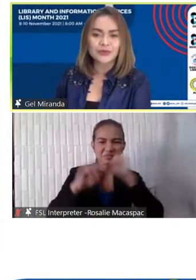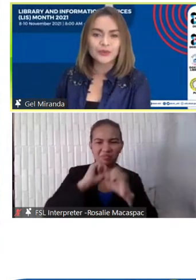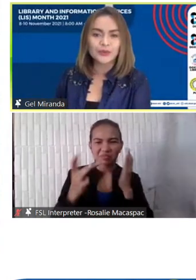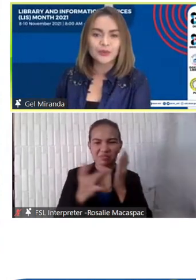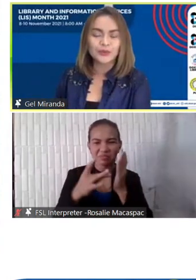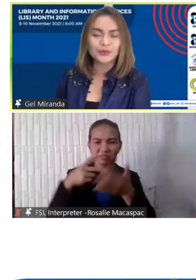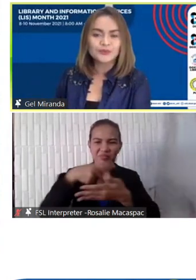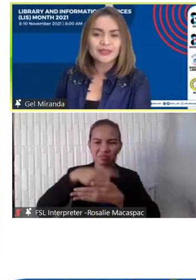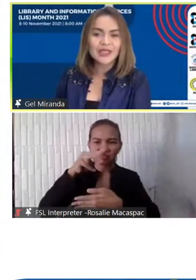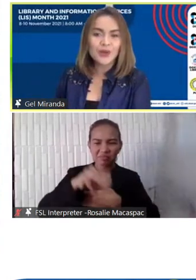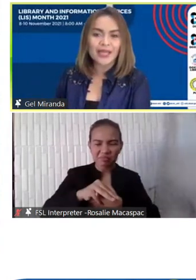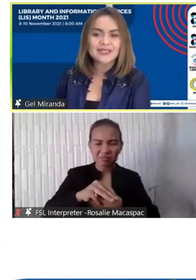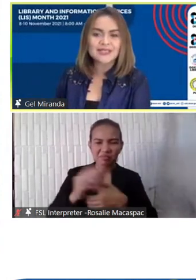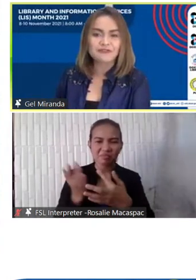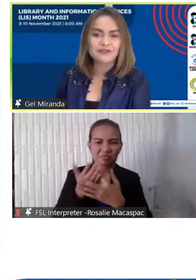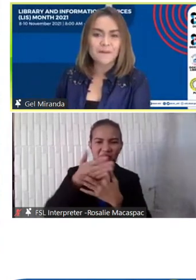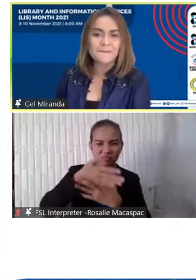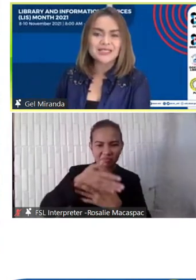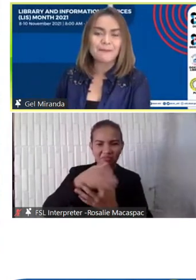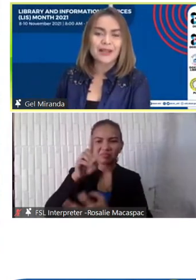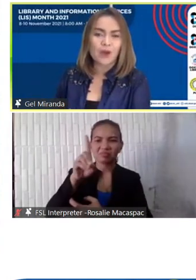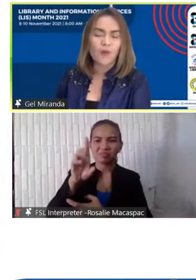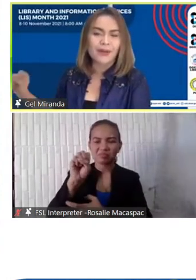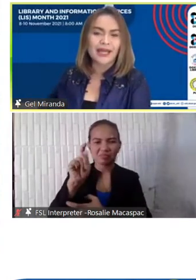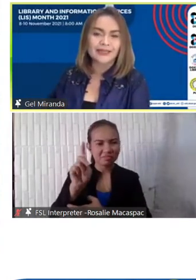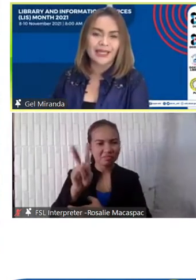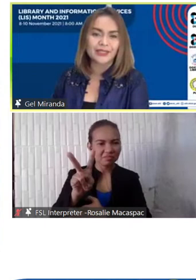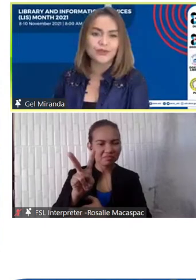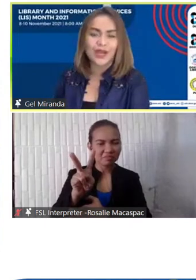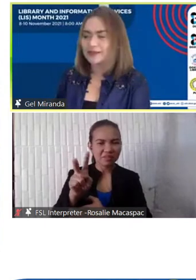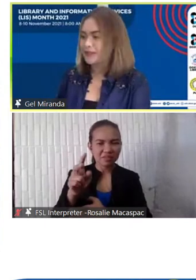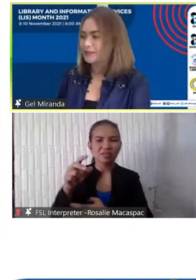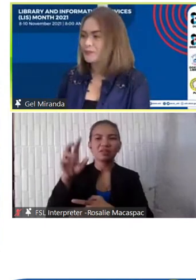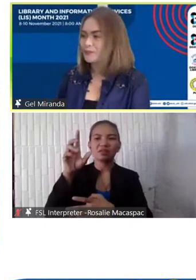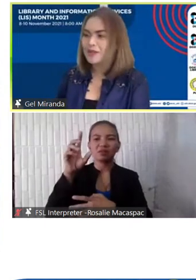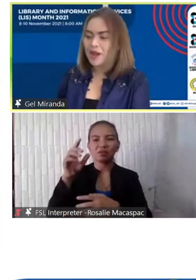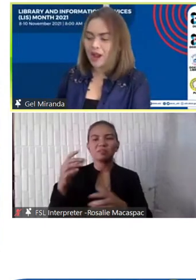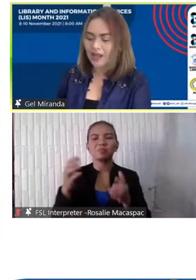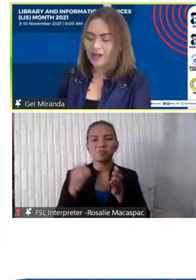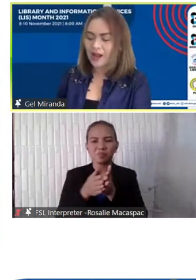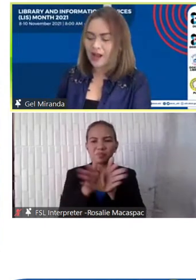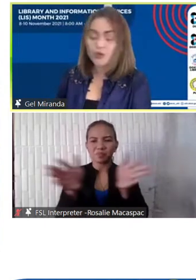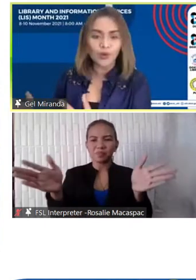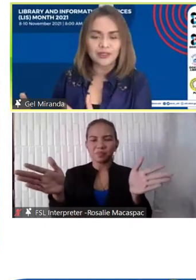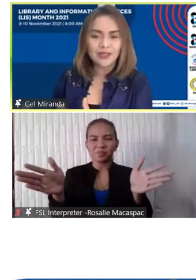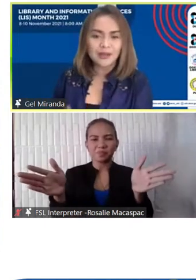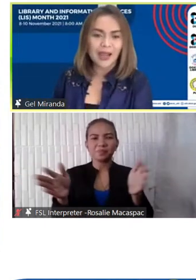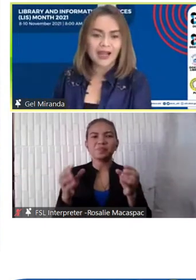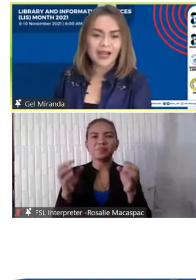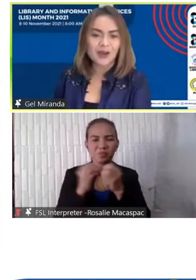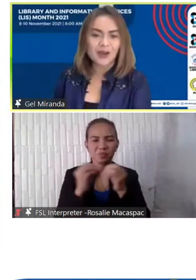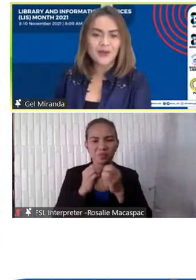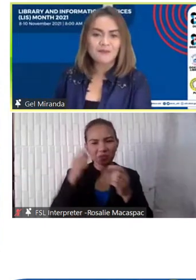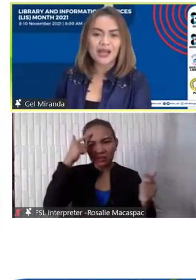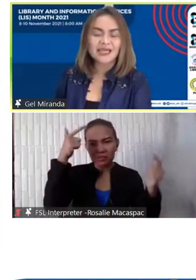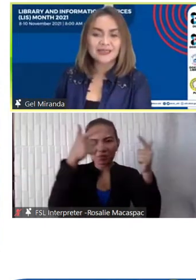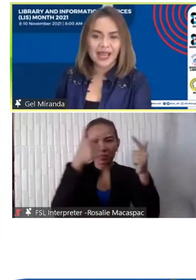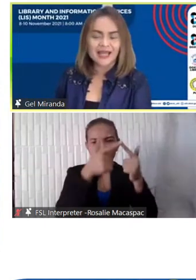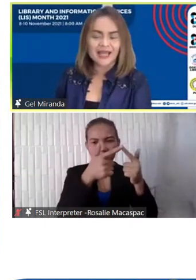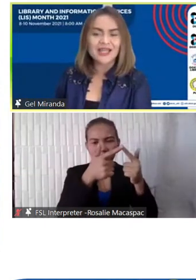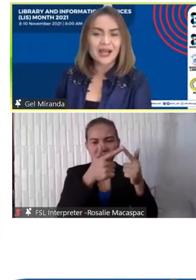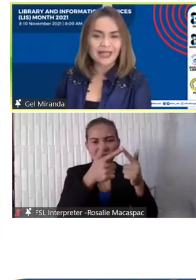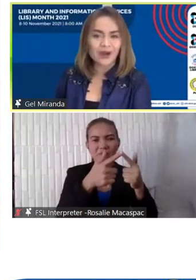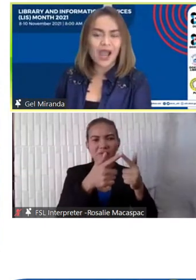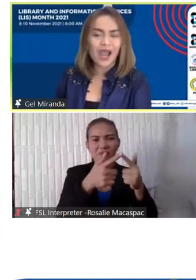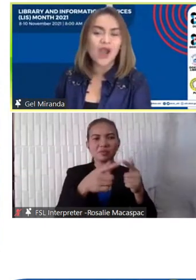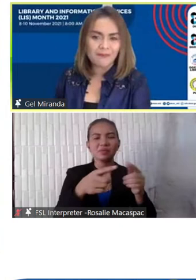And through DOST-TV, mas napalawak pa natin yung ating goal para makita